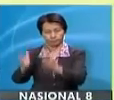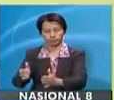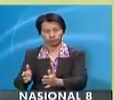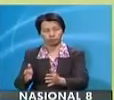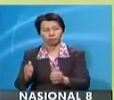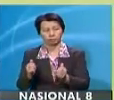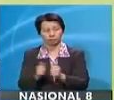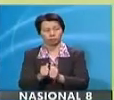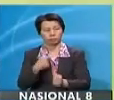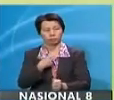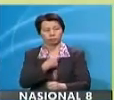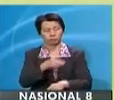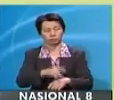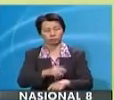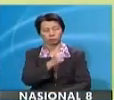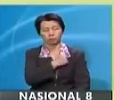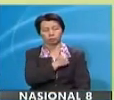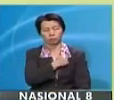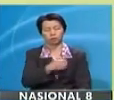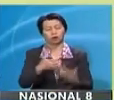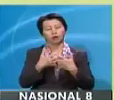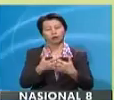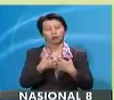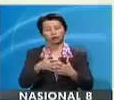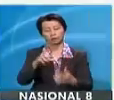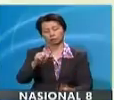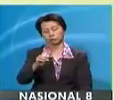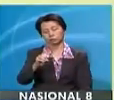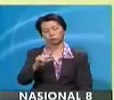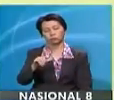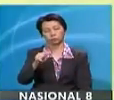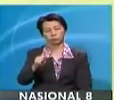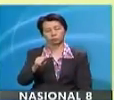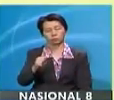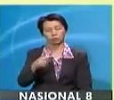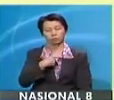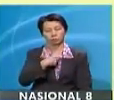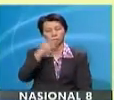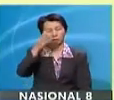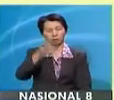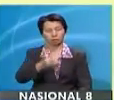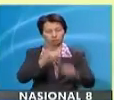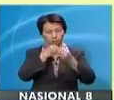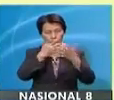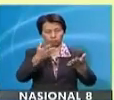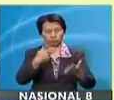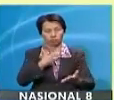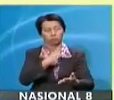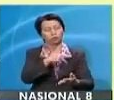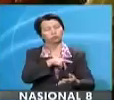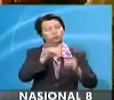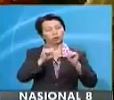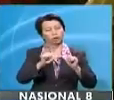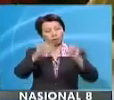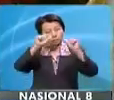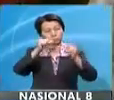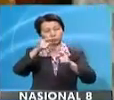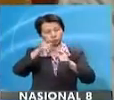kita di Kanada, kilang soya dengan kilang canola kita di sana. Kita akan umumkan kita punya update hujung bulan ini.